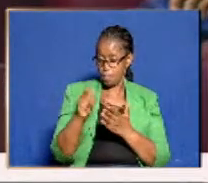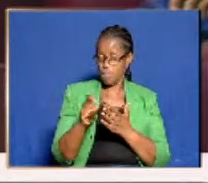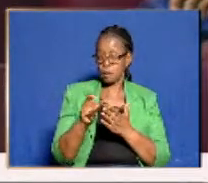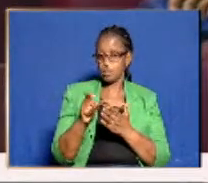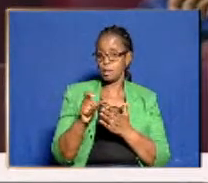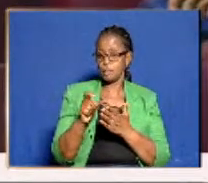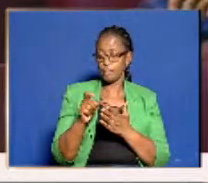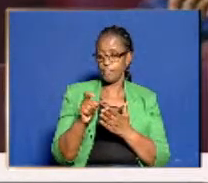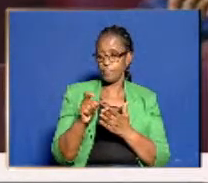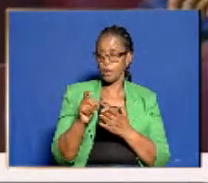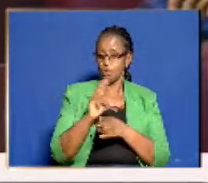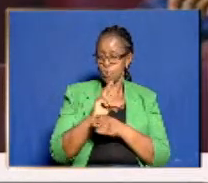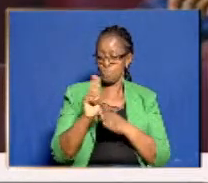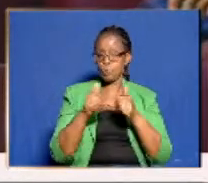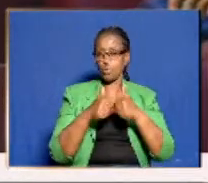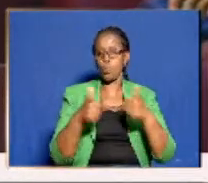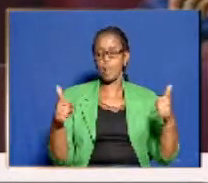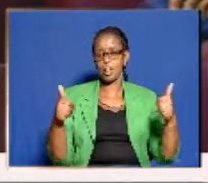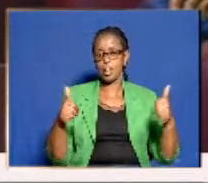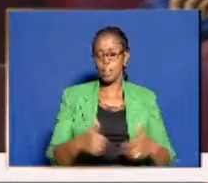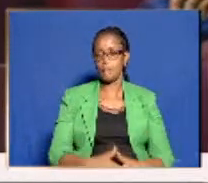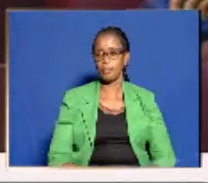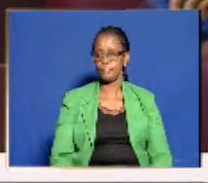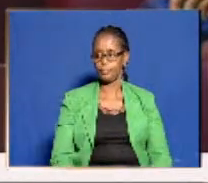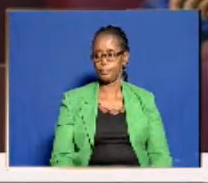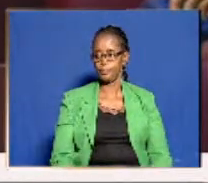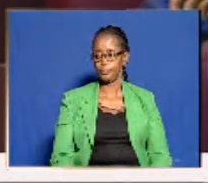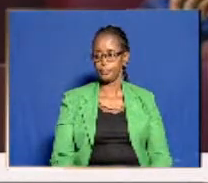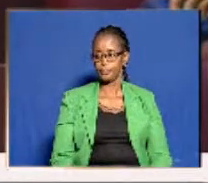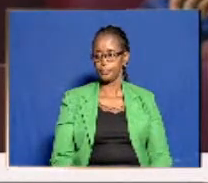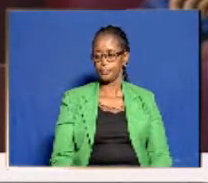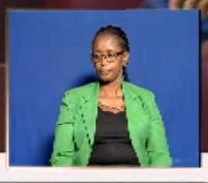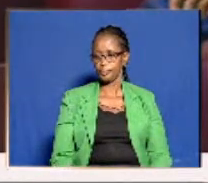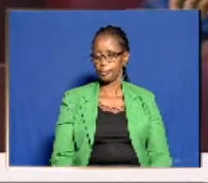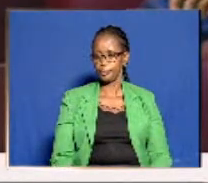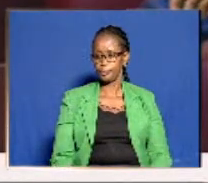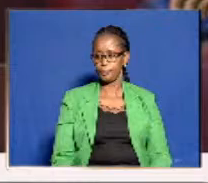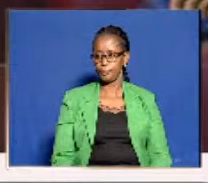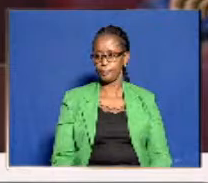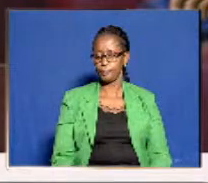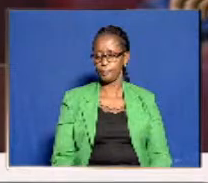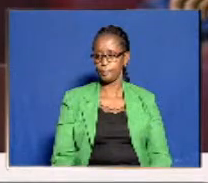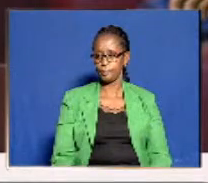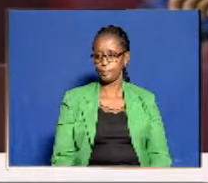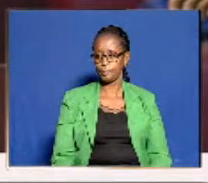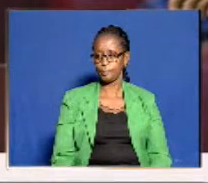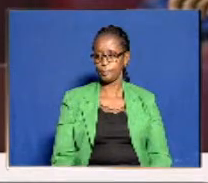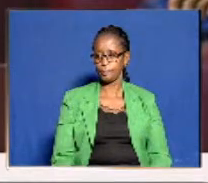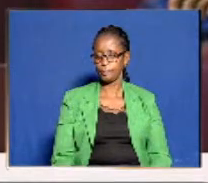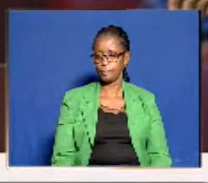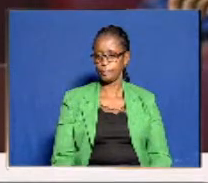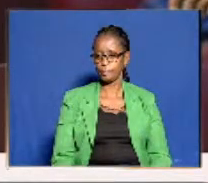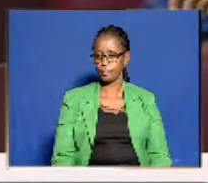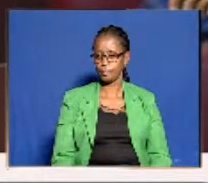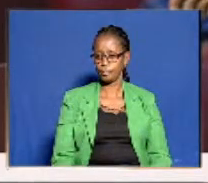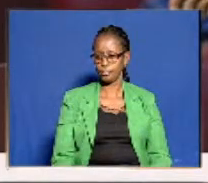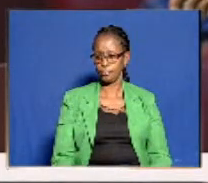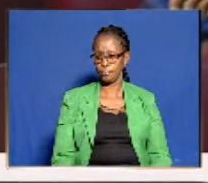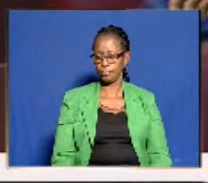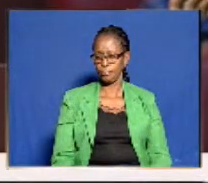yani wazitumie inavyotakikana, zisifujwe tukaribiana majina. Pia Bwana